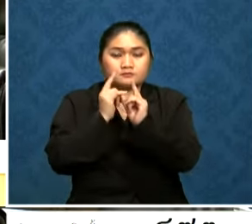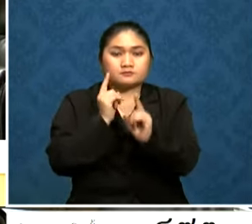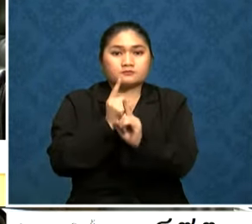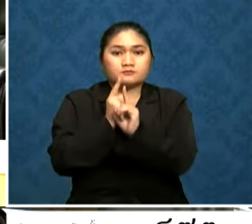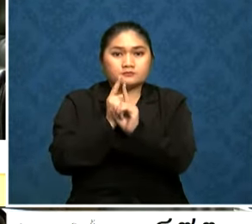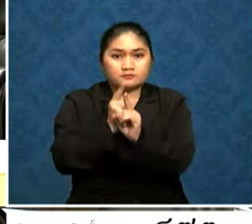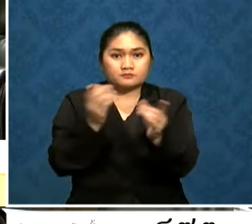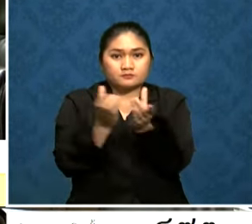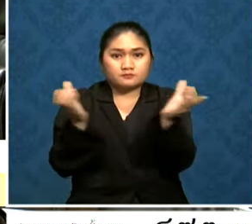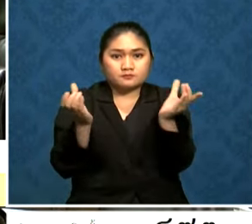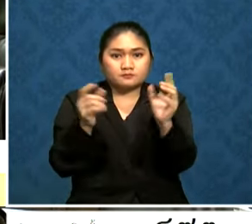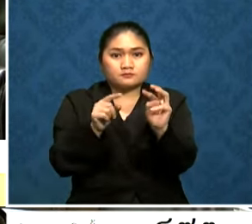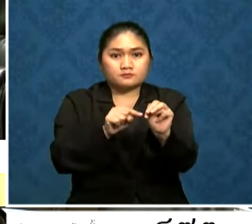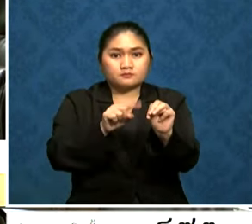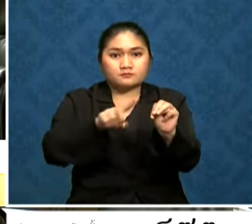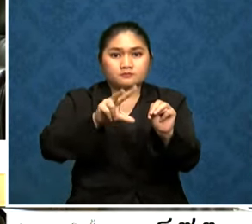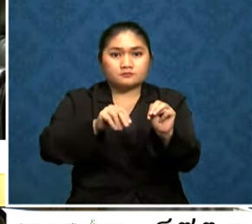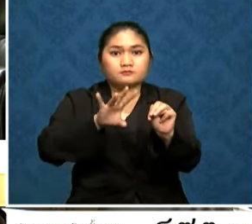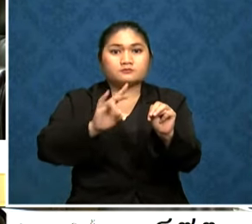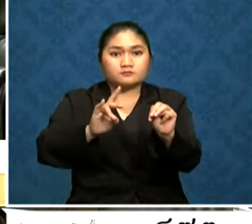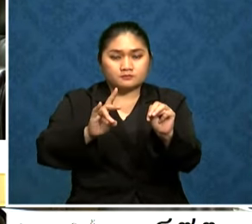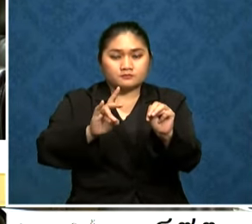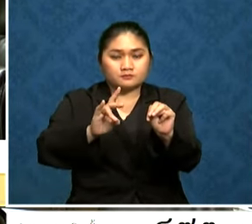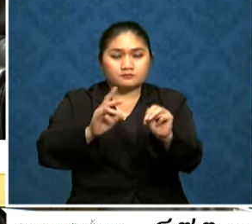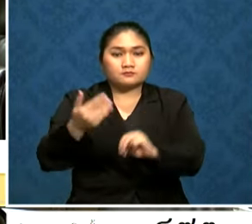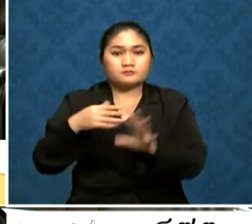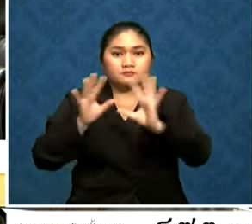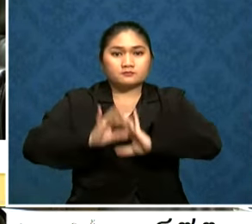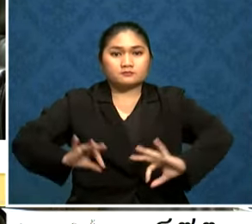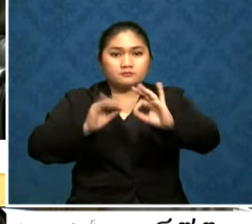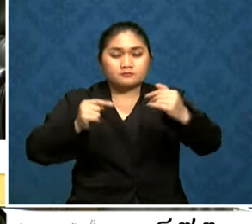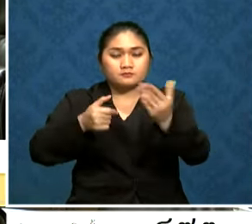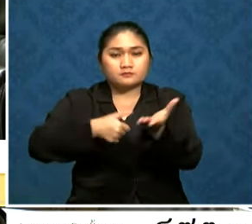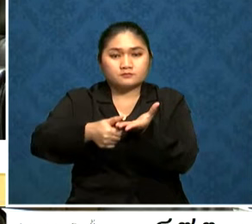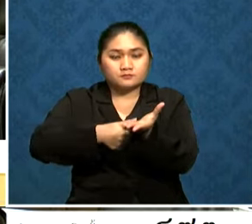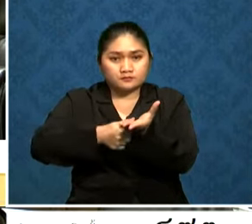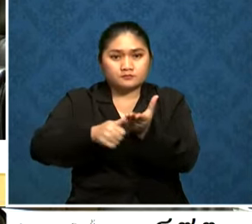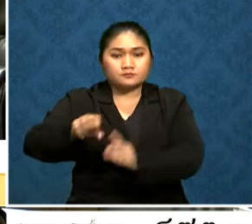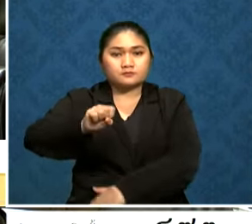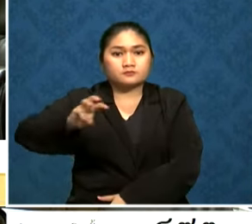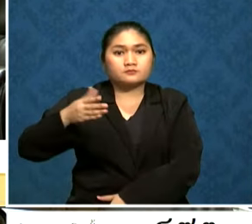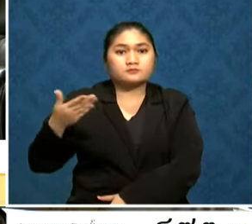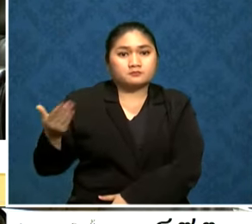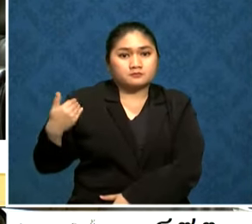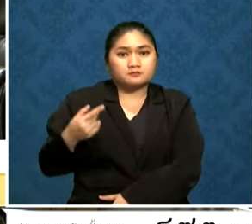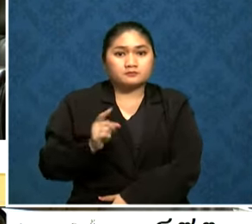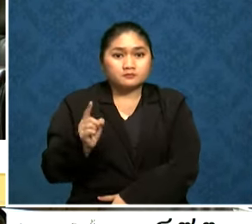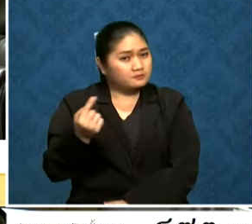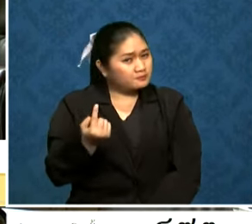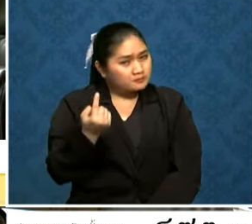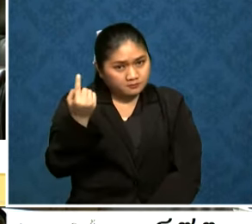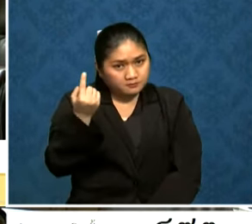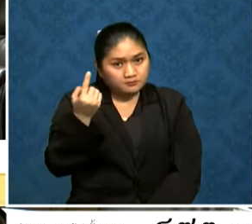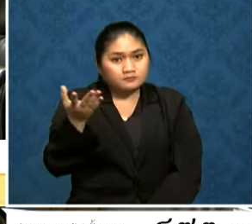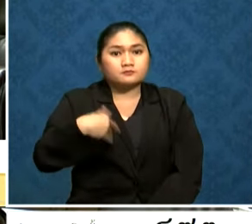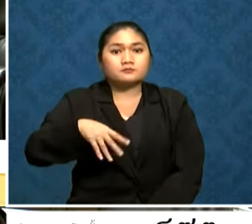137.ทั้งกสารสำคัญในการแก่ขémaของวัธสภ consecอยู่ที่ประเดนเดียวก็คประเด็นในส